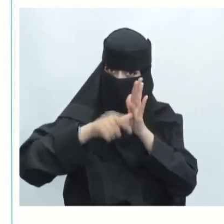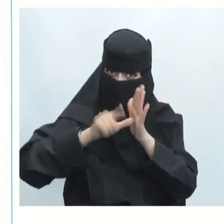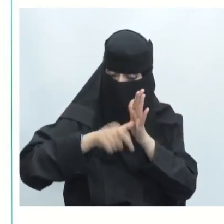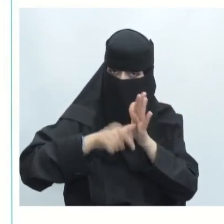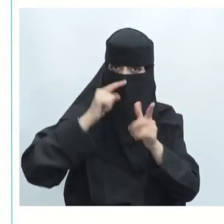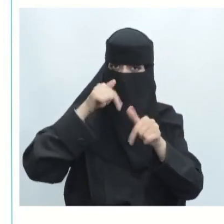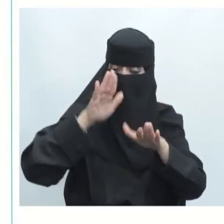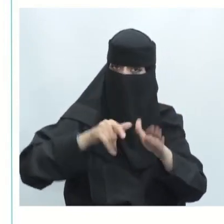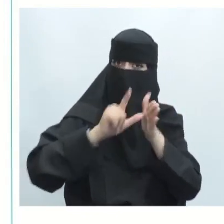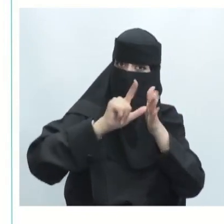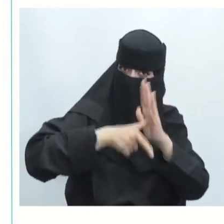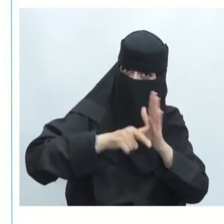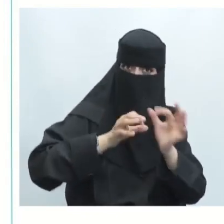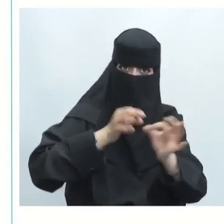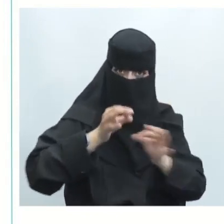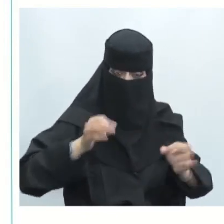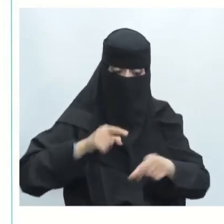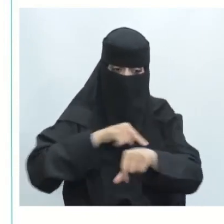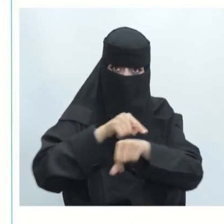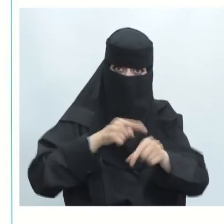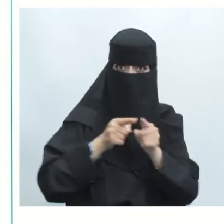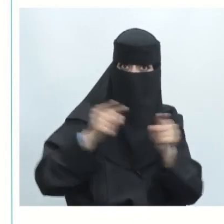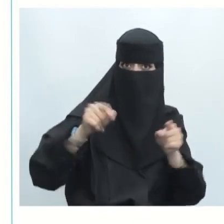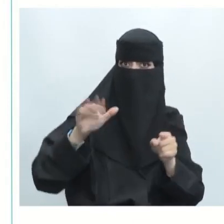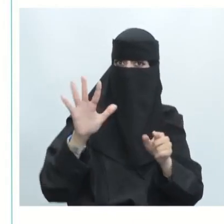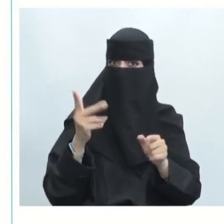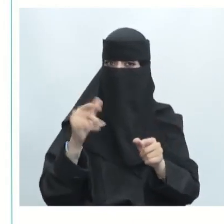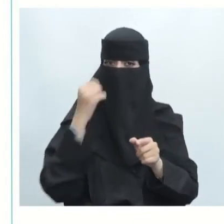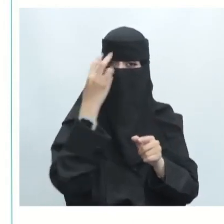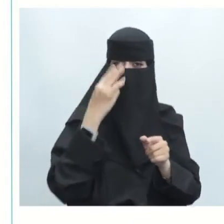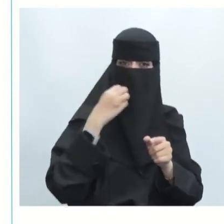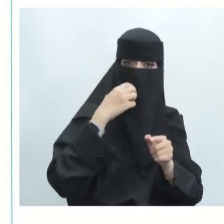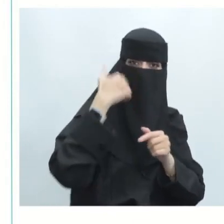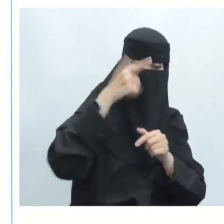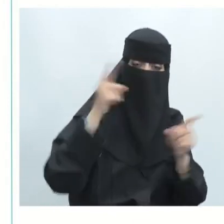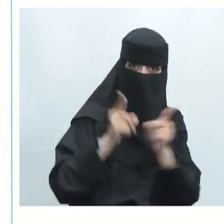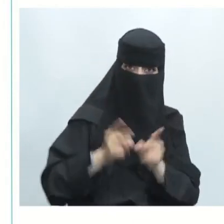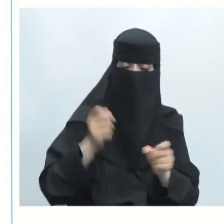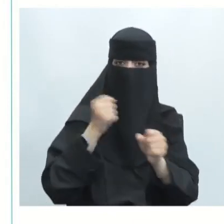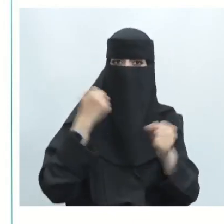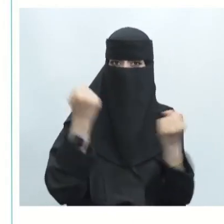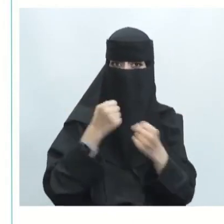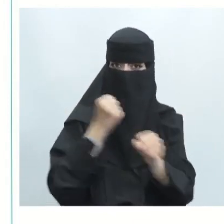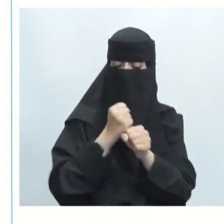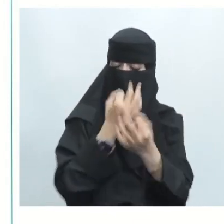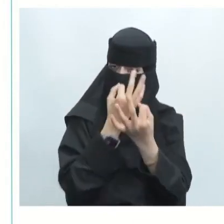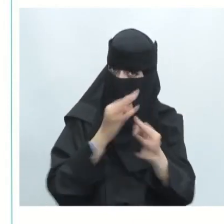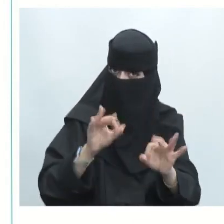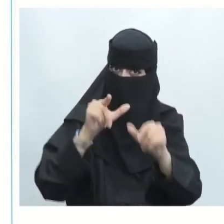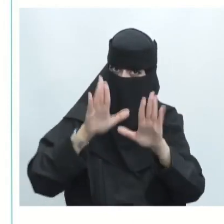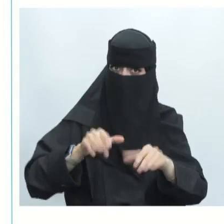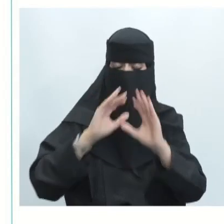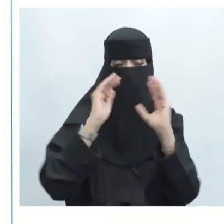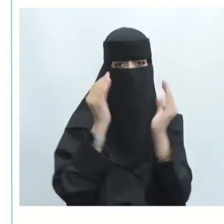استراتيجي هو يمتد لفتره اطول من ثلاث سنوات يحدد اهداف ونشاط العمل ككل او في